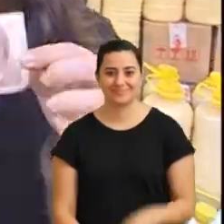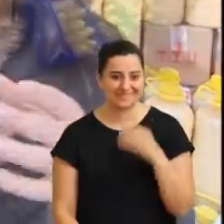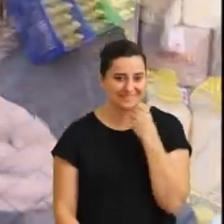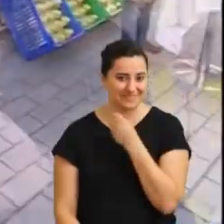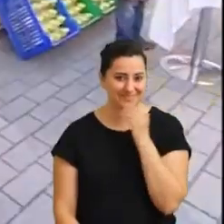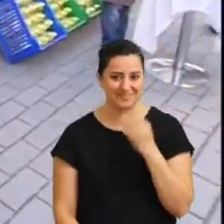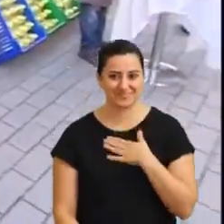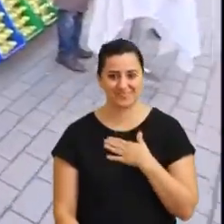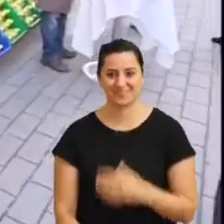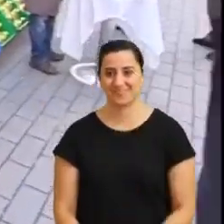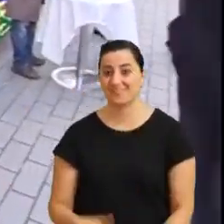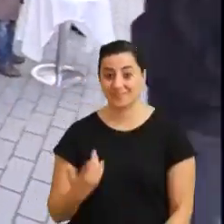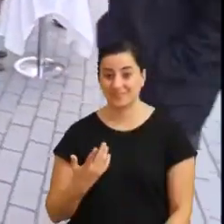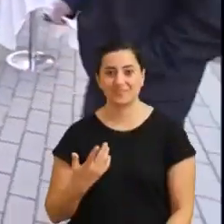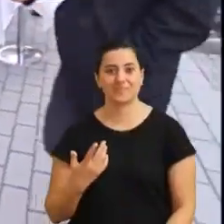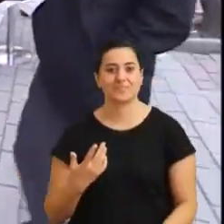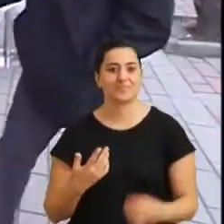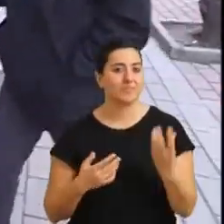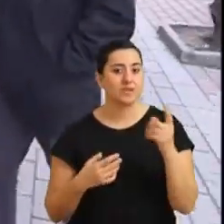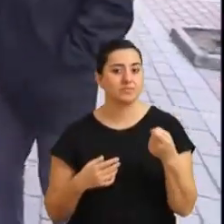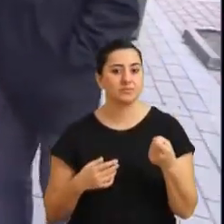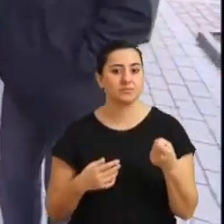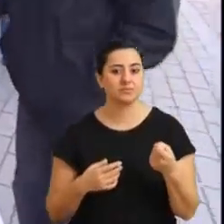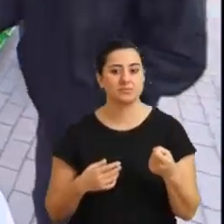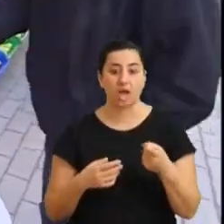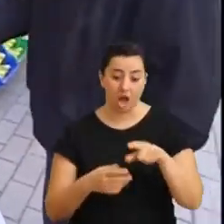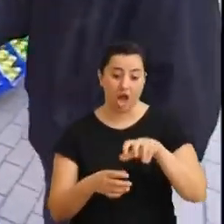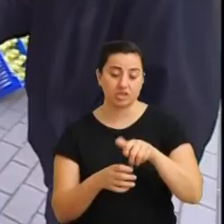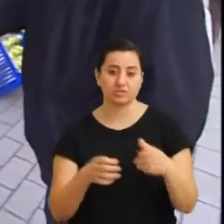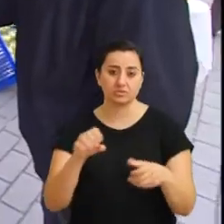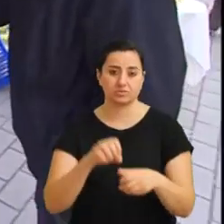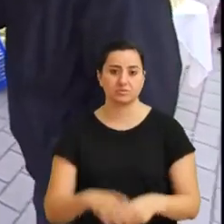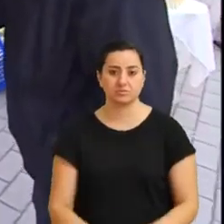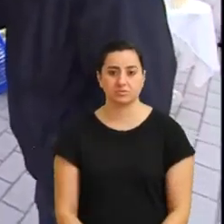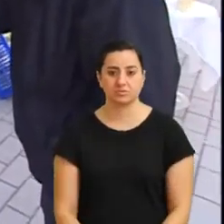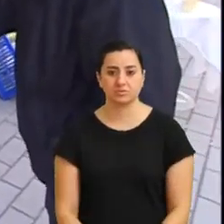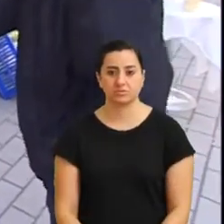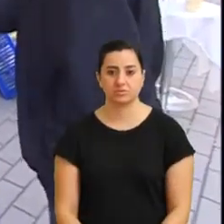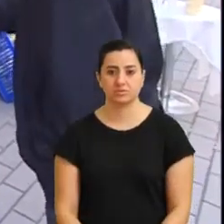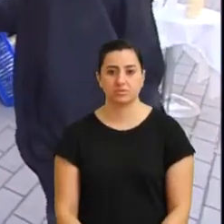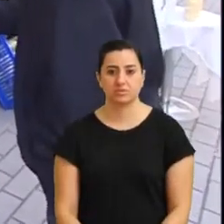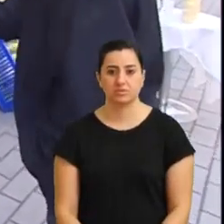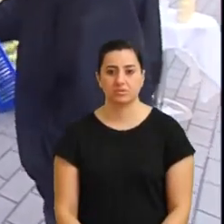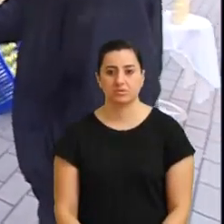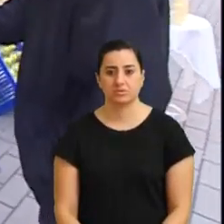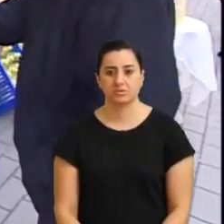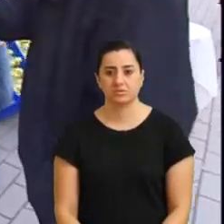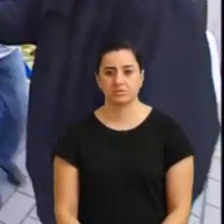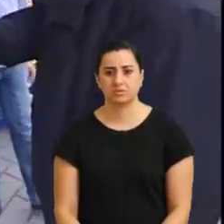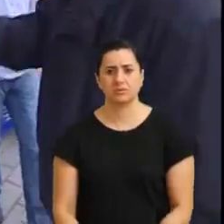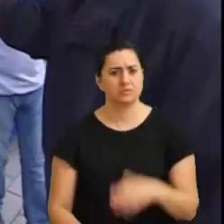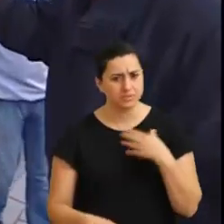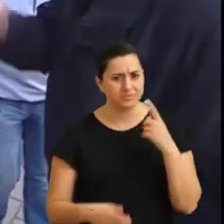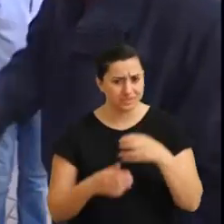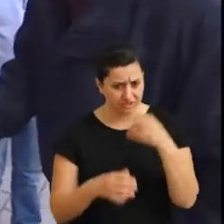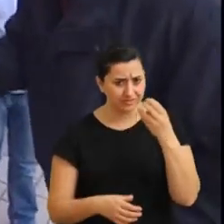Siftahım. Ben bardağı nereden dolduracağım? Ama olsun abiciğim. Onu açacaksın dolduracağım. Ama nasıl koyacağını bilmiyor abi daha. Abi vallahi yok, nasıl abi koyacağını bilmiyor.